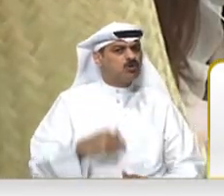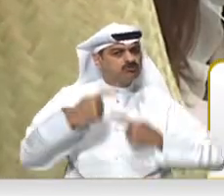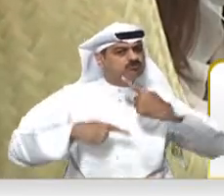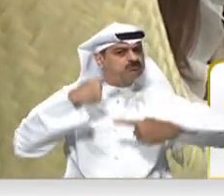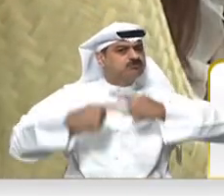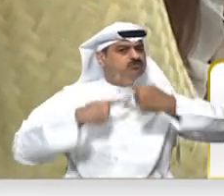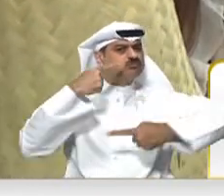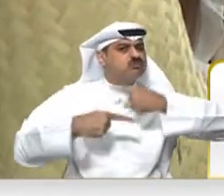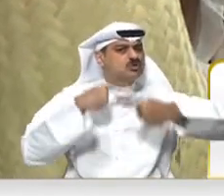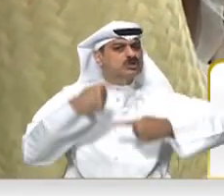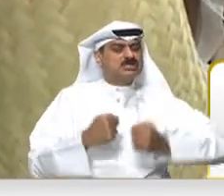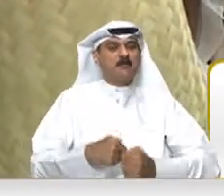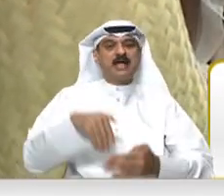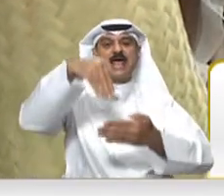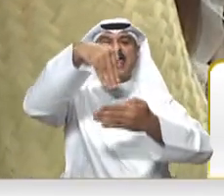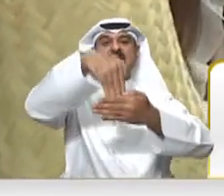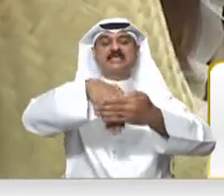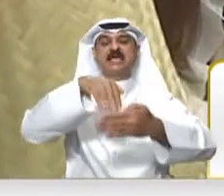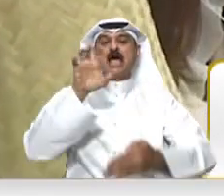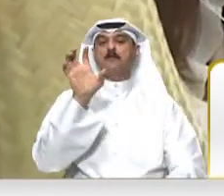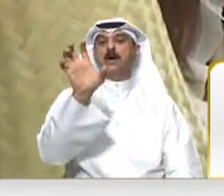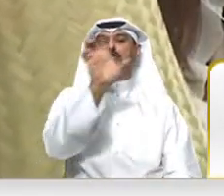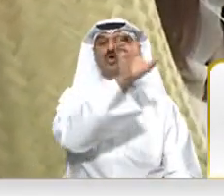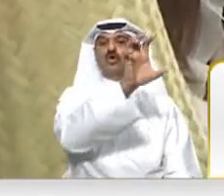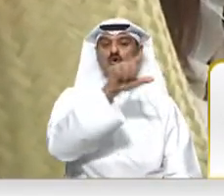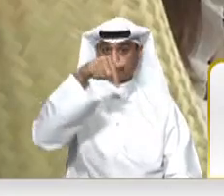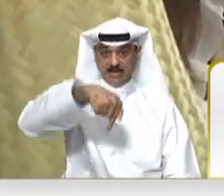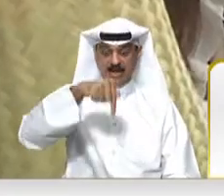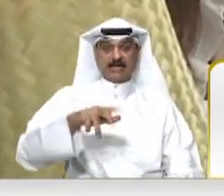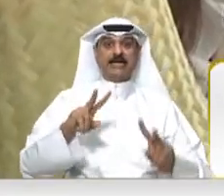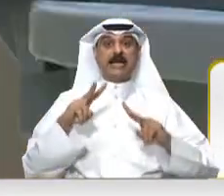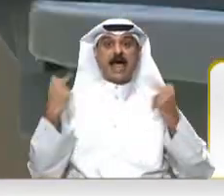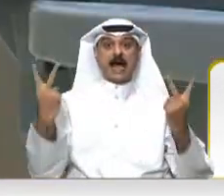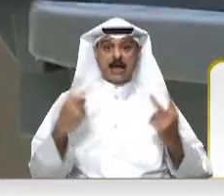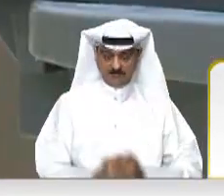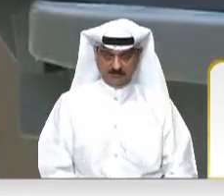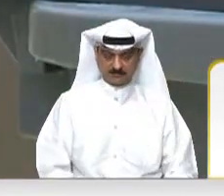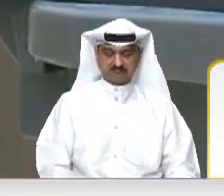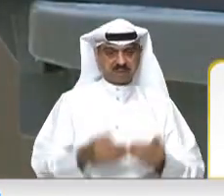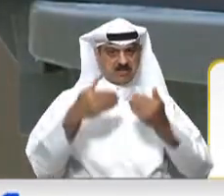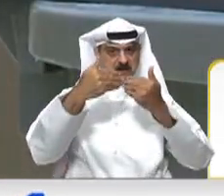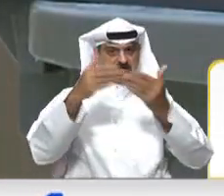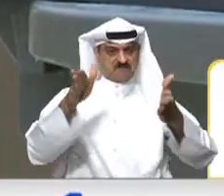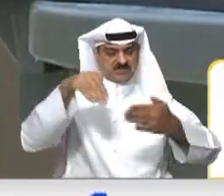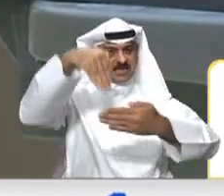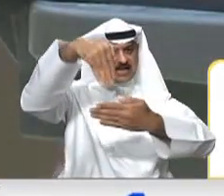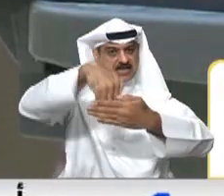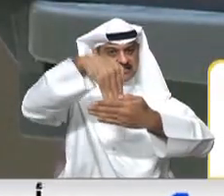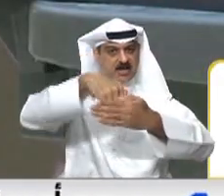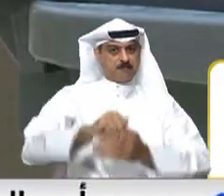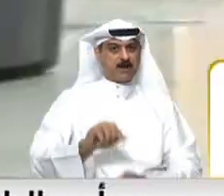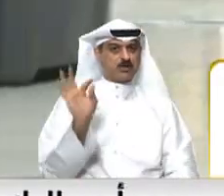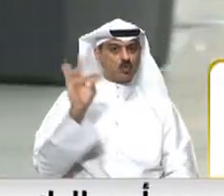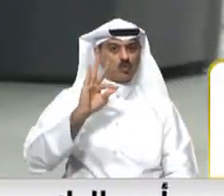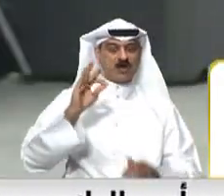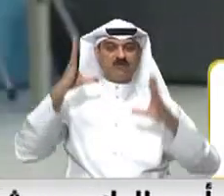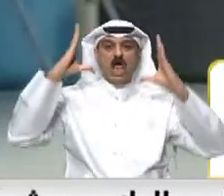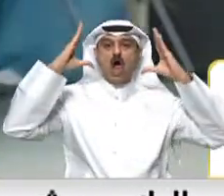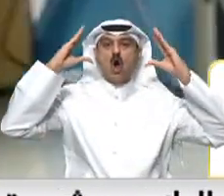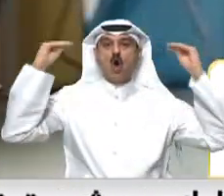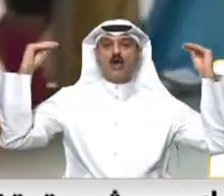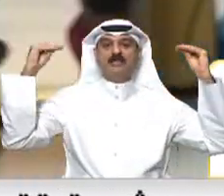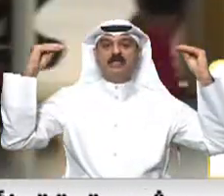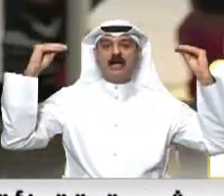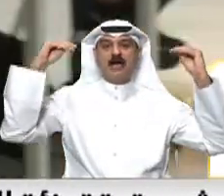الأوروبية التي تأتي على غير سابقاتها. ومع فتح مراكز الاقتراع أبوابها في هولندا، انطلق قطار